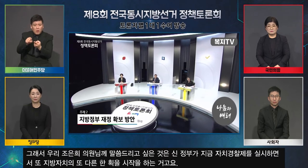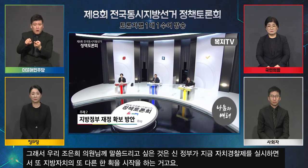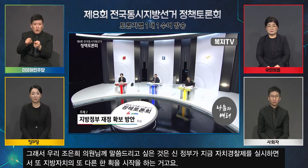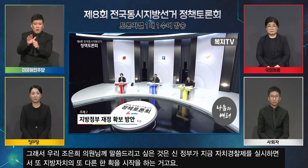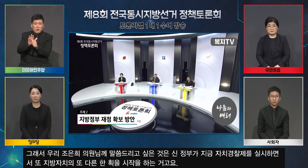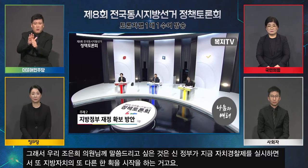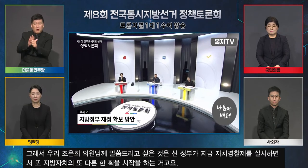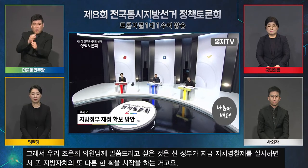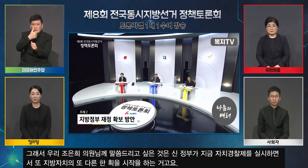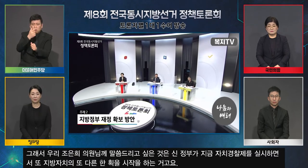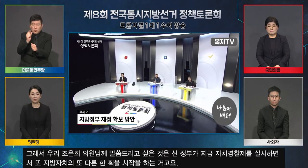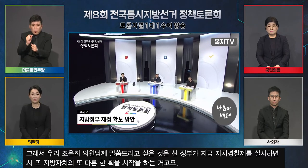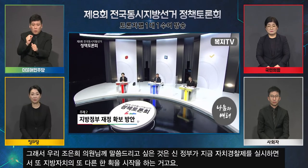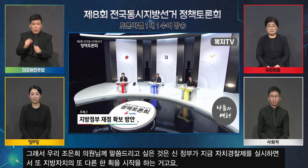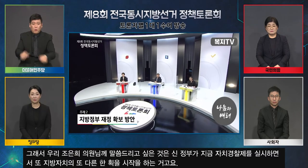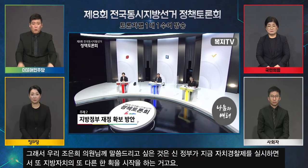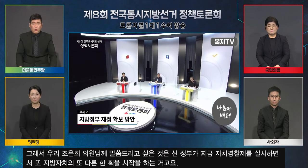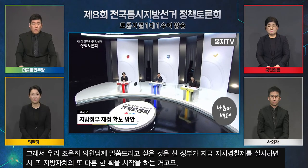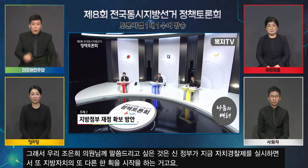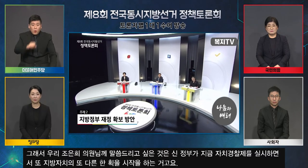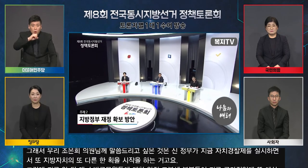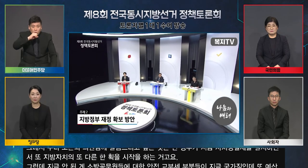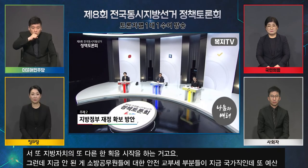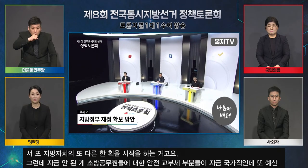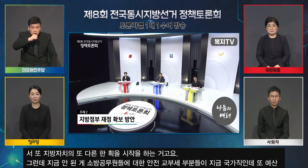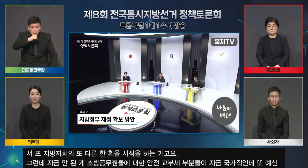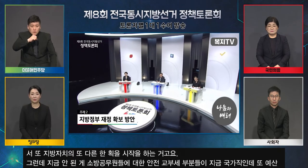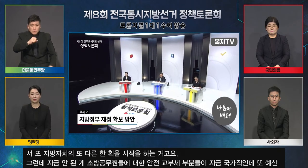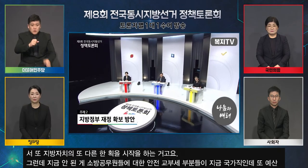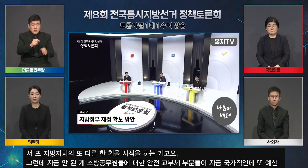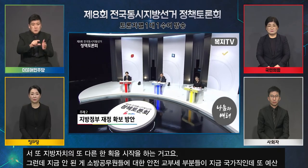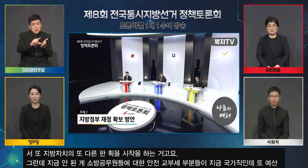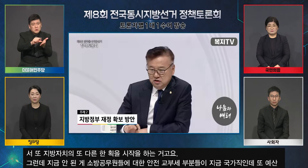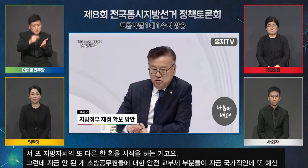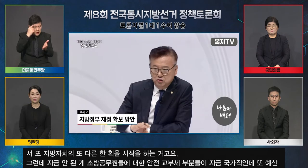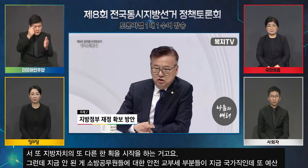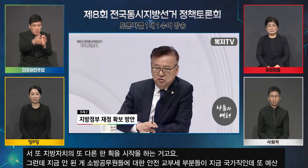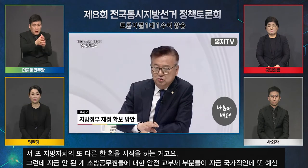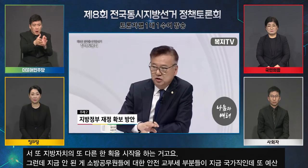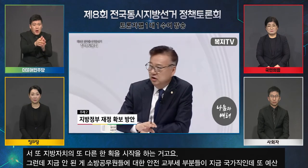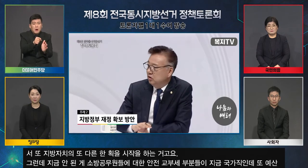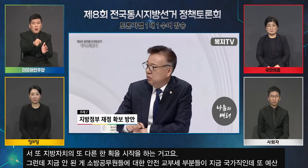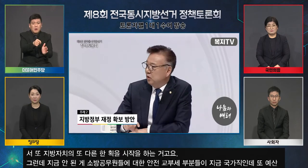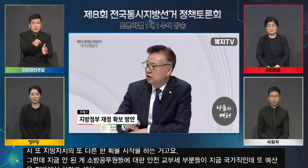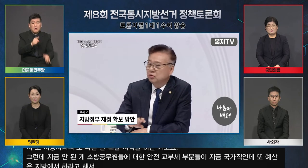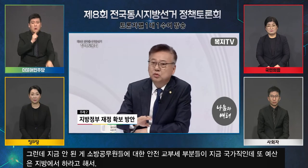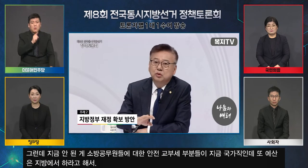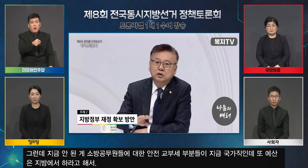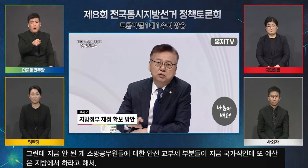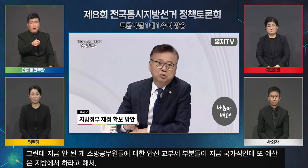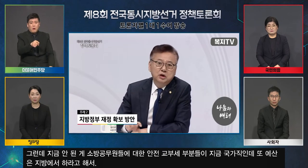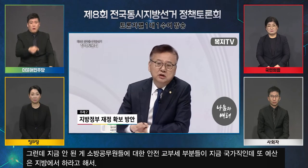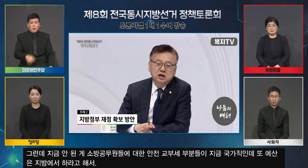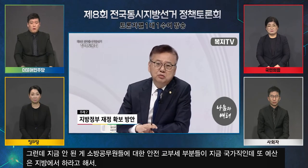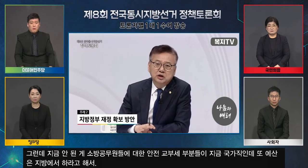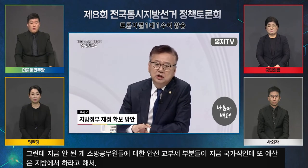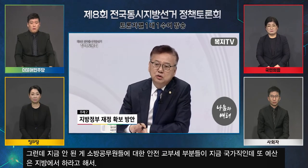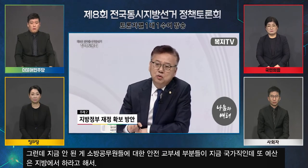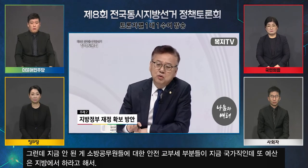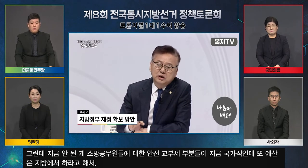또 예산은 지방에 살아가고서 또 비용은 또 지자체로 경유하고 이런 과정 속에서